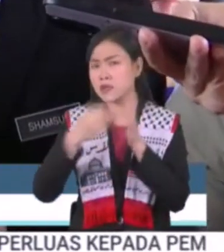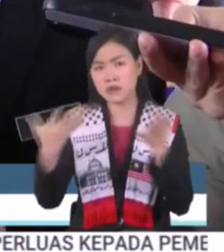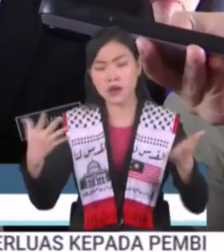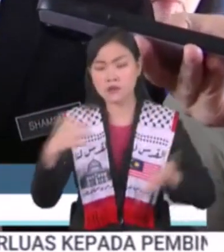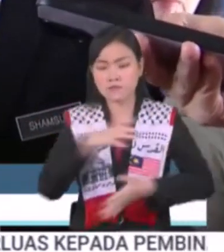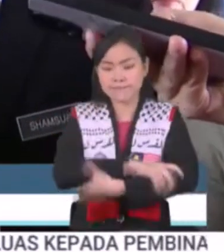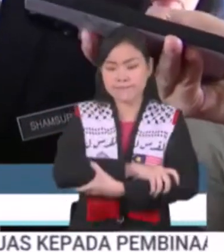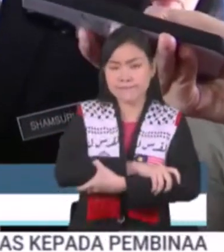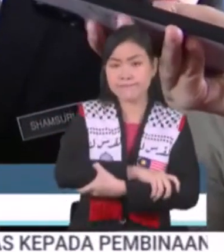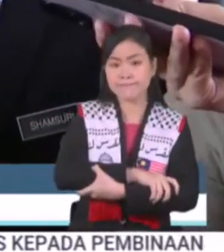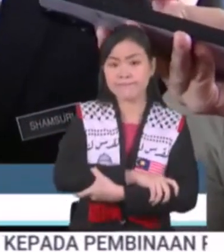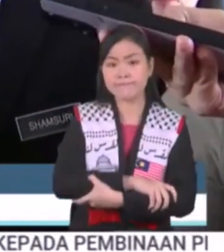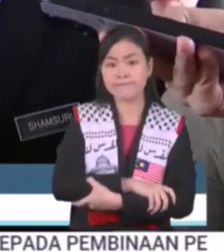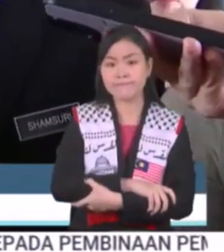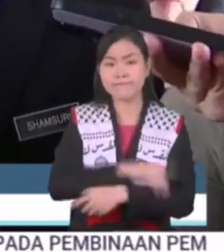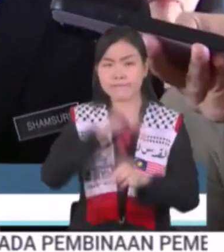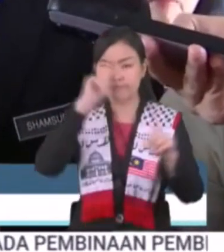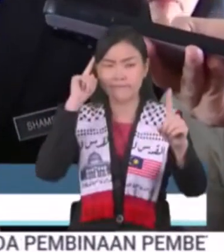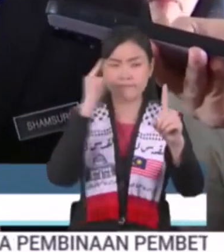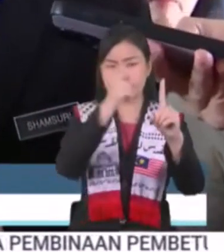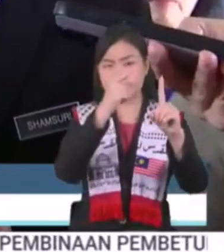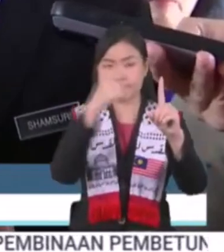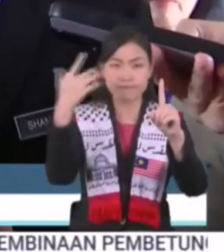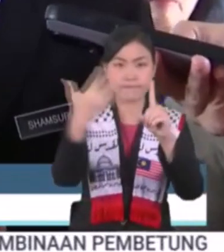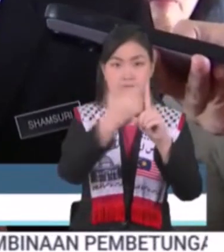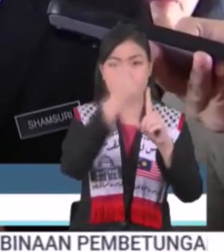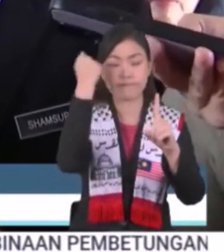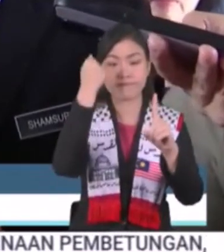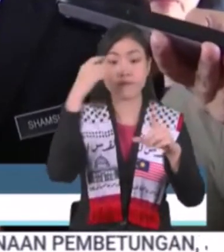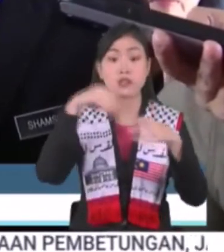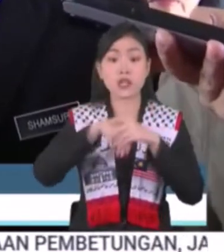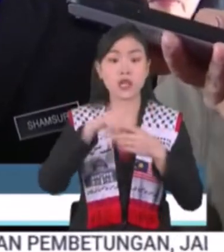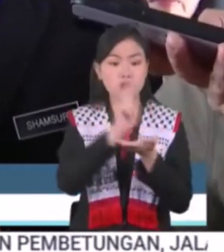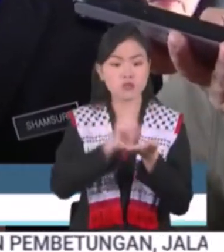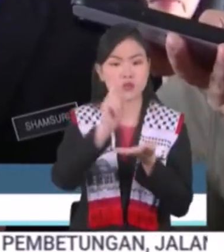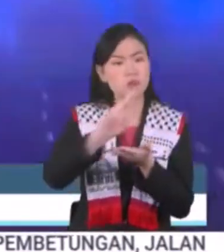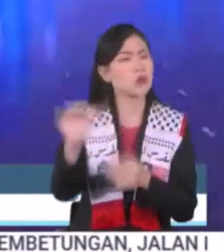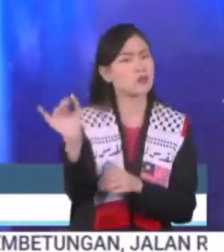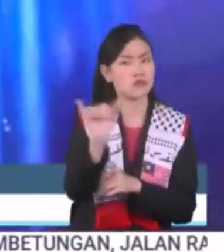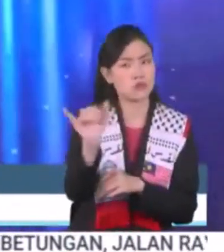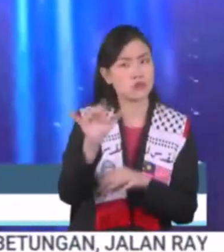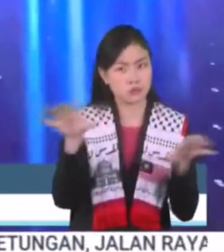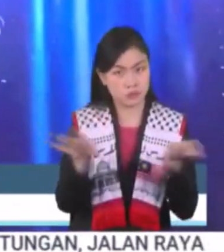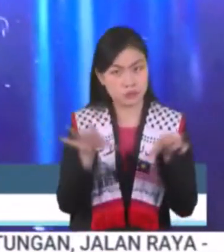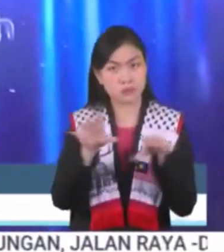dalam menjayakan cita-cita kita. Dalam konteks itu, di universiti pun kita melakukan benda yang sama.